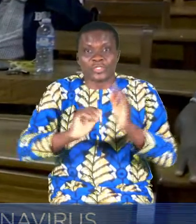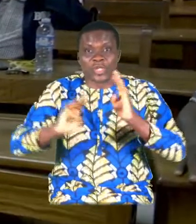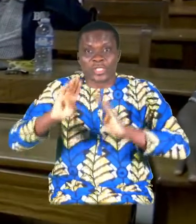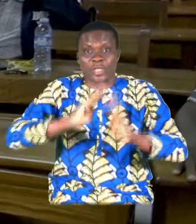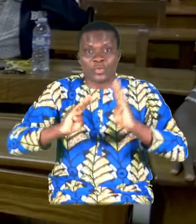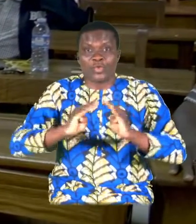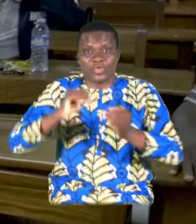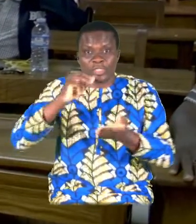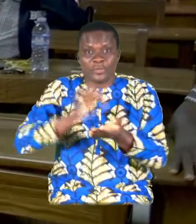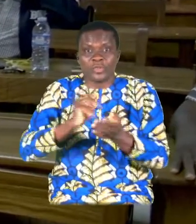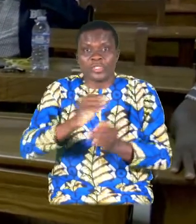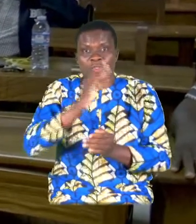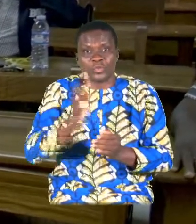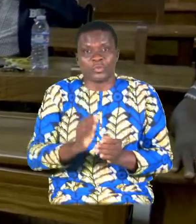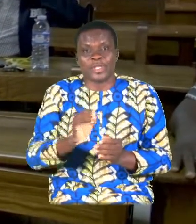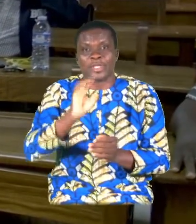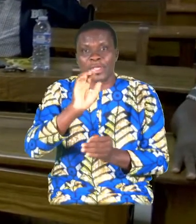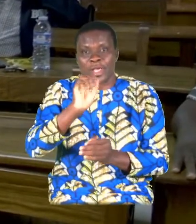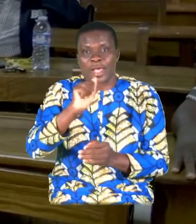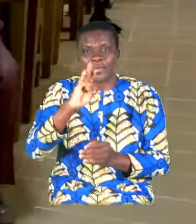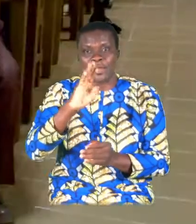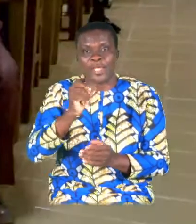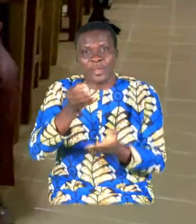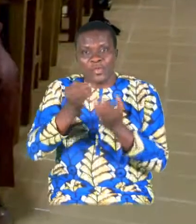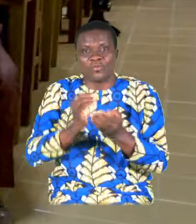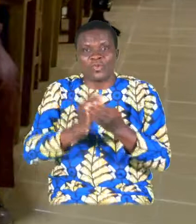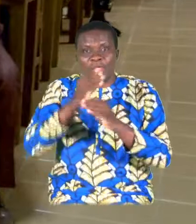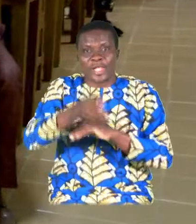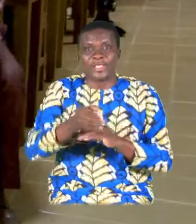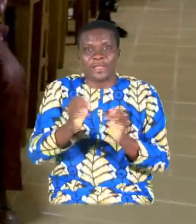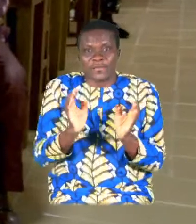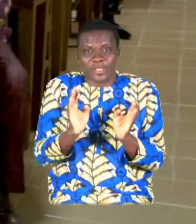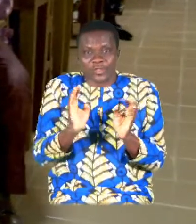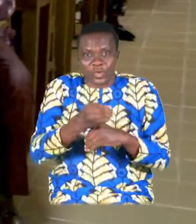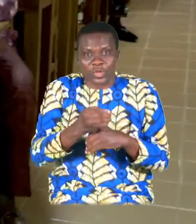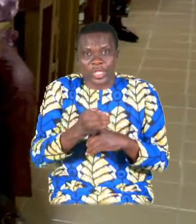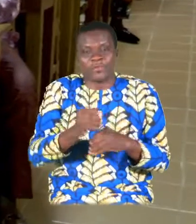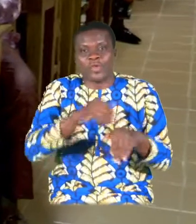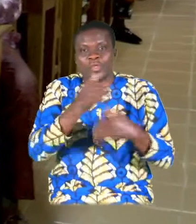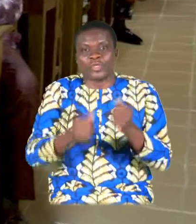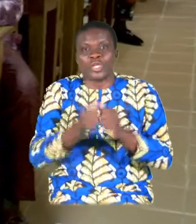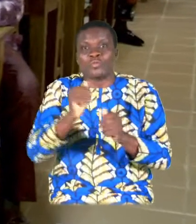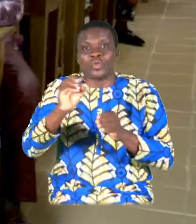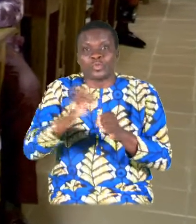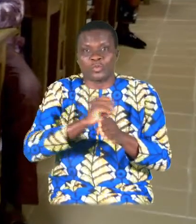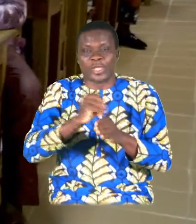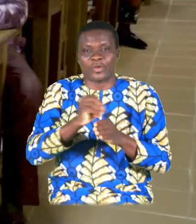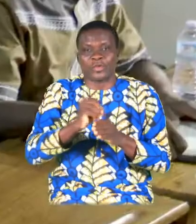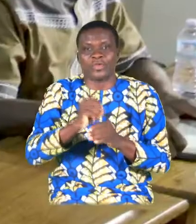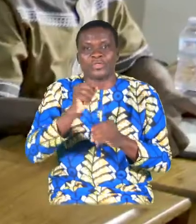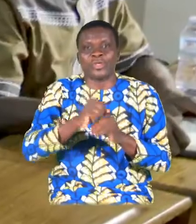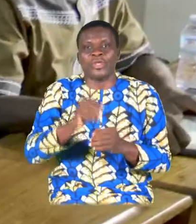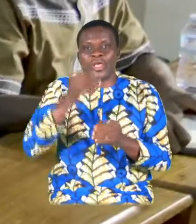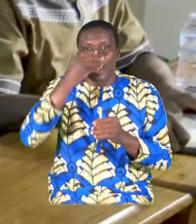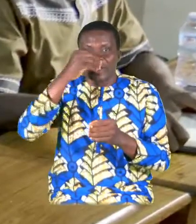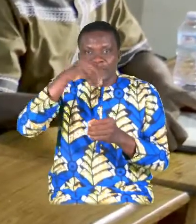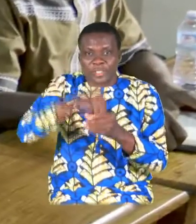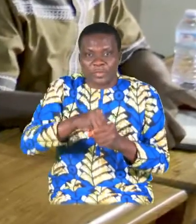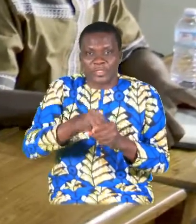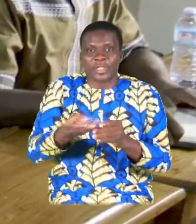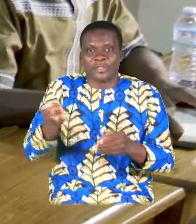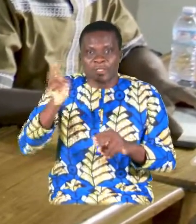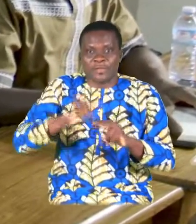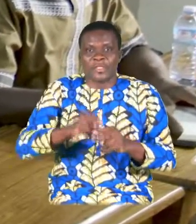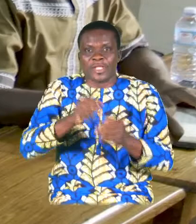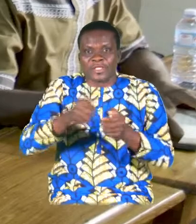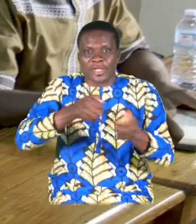biologistes médicaux du Bénin ABM veut à travers ce conclave se rendre plus opérationnel en s'impliquant davantage dans